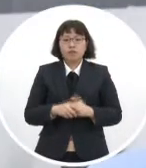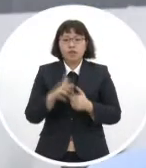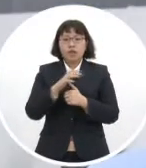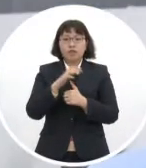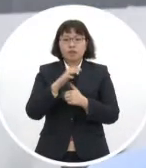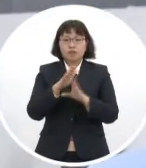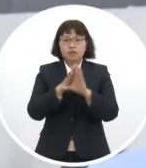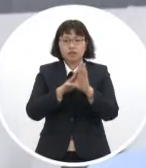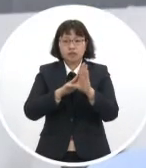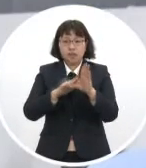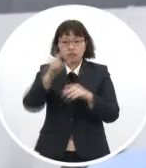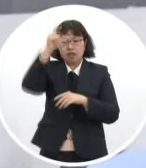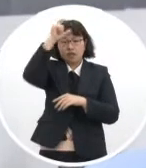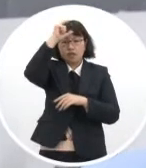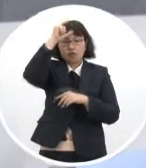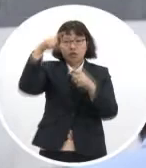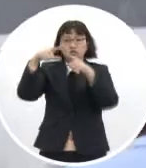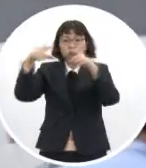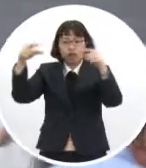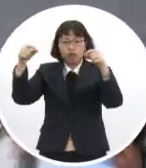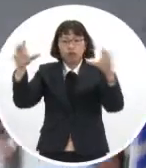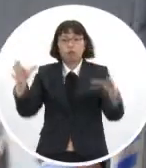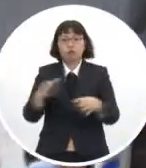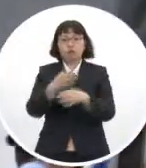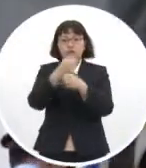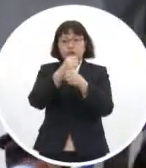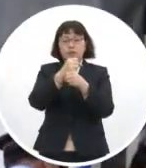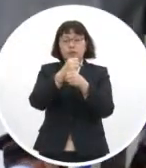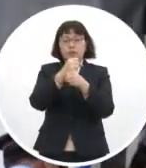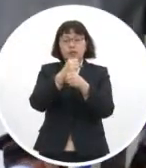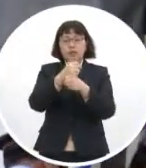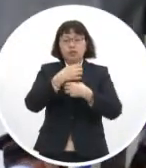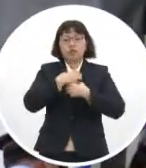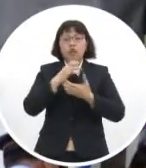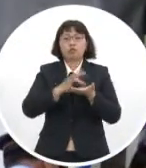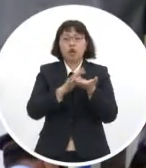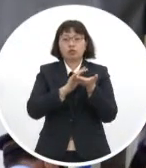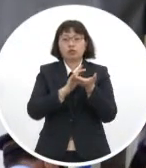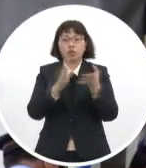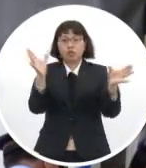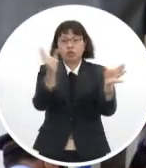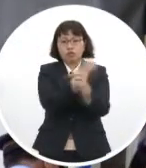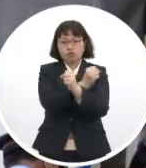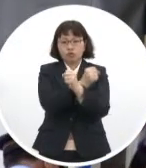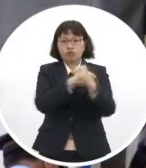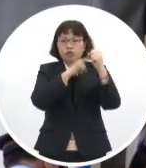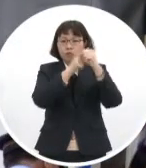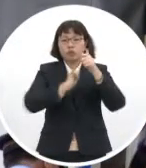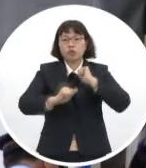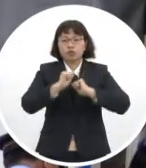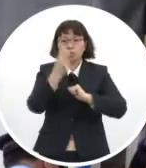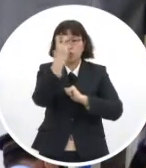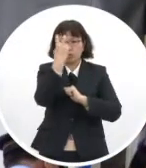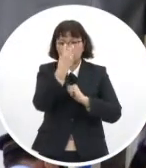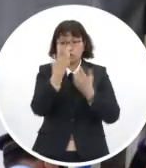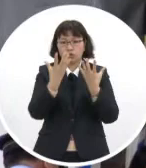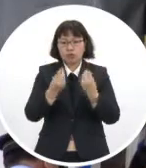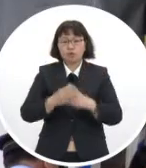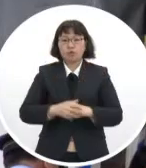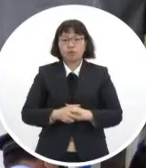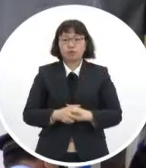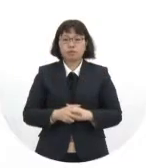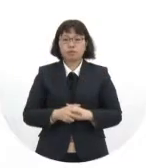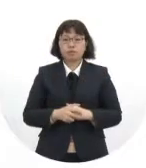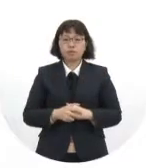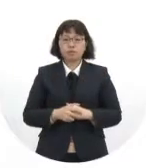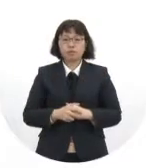愛知県、警察、国が一丸となって危険ドラッグ撲滅に取り組むことを確認したんだよ。